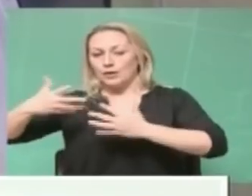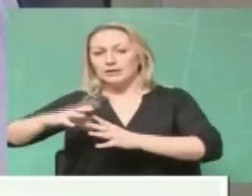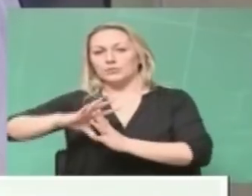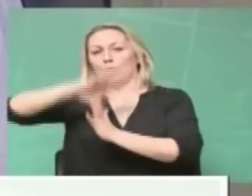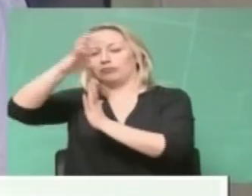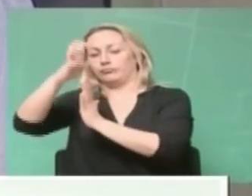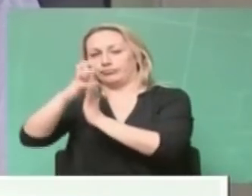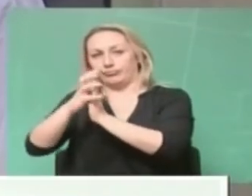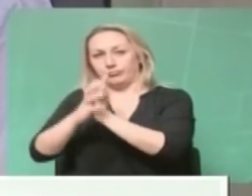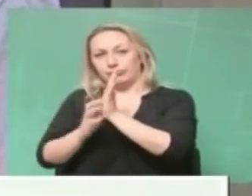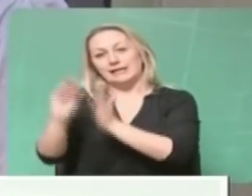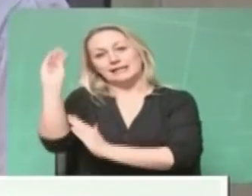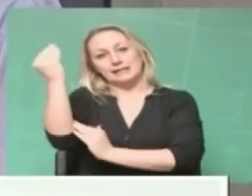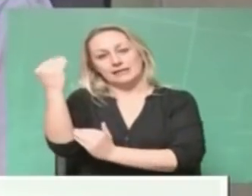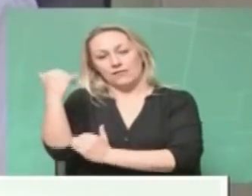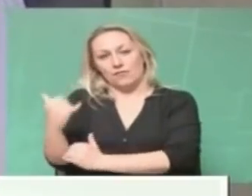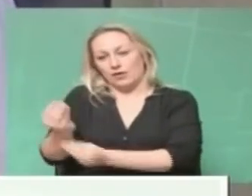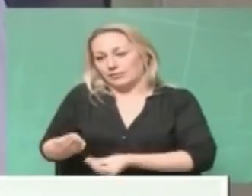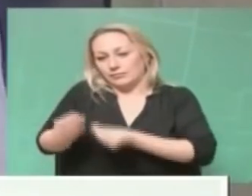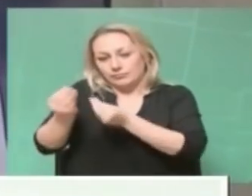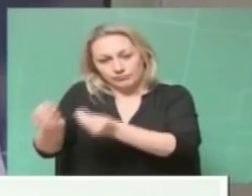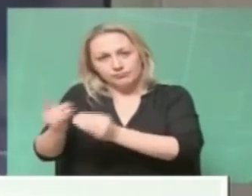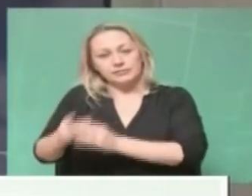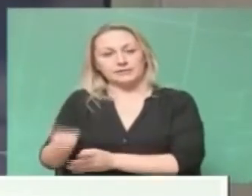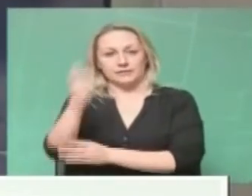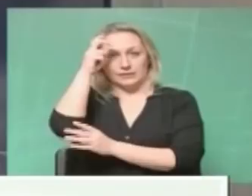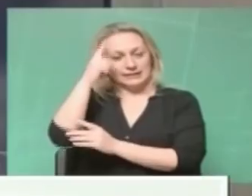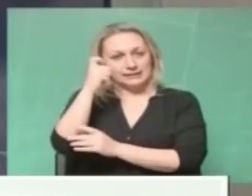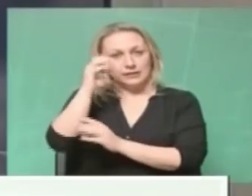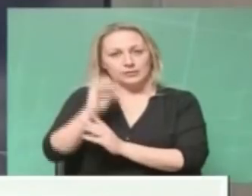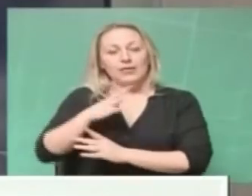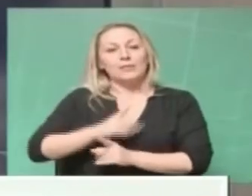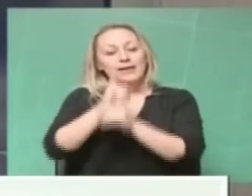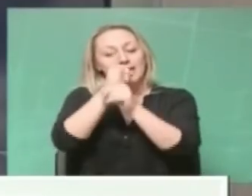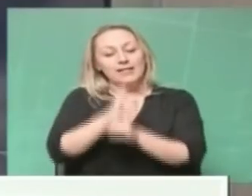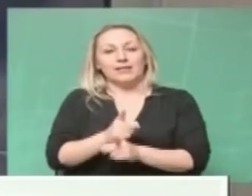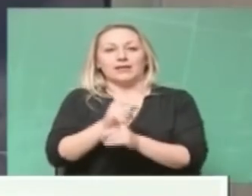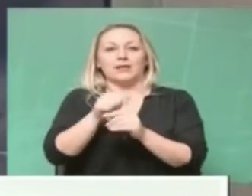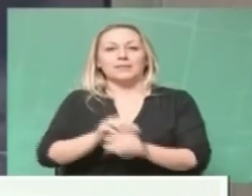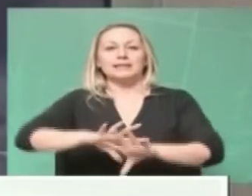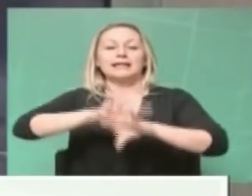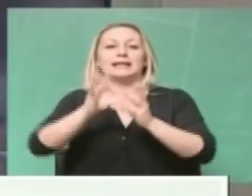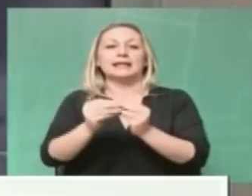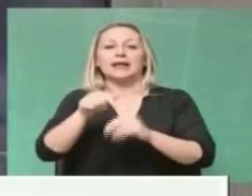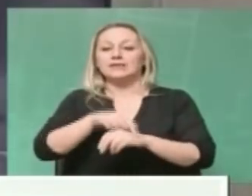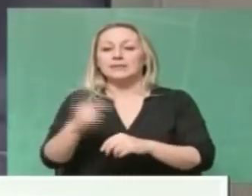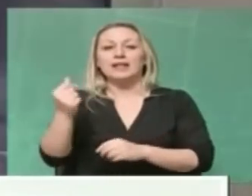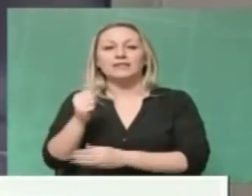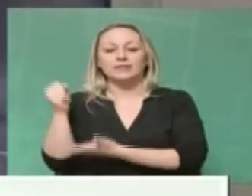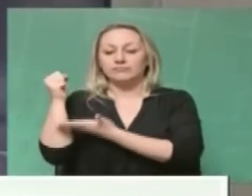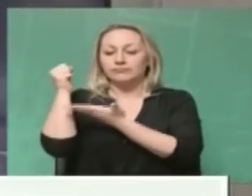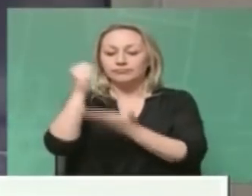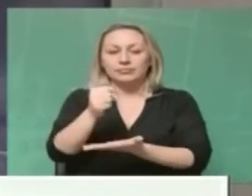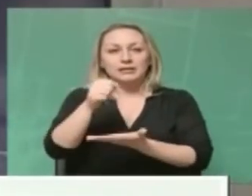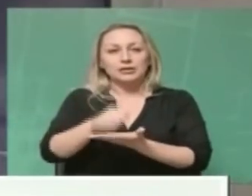έχουν κατατεθεί εκεί, θα θέλαμε να πούμε κάποια πιο συγκεκριμένα πράγματα για να ακούσει και ο κόσμος σχετικά με το γενικότερο πλαίσιο χρηματοδότησης, γιατί